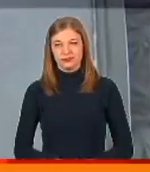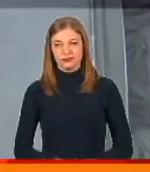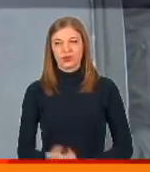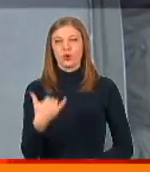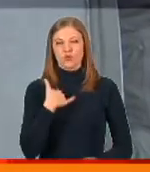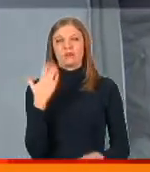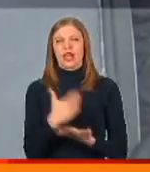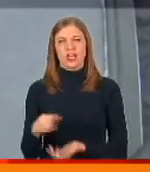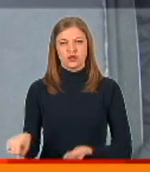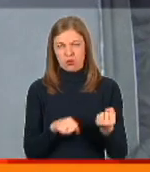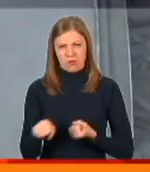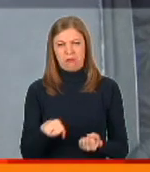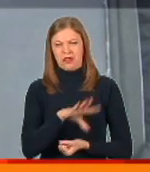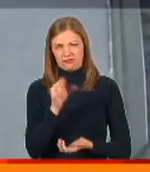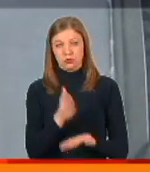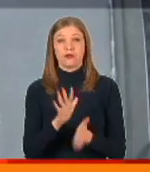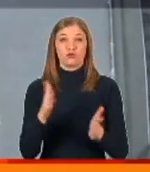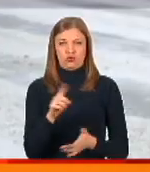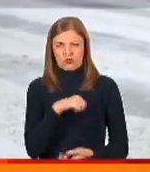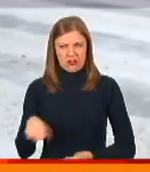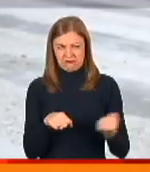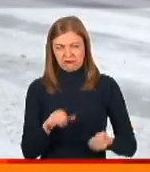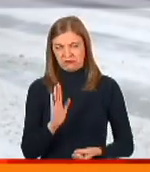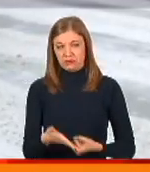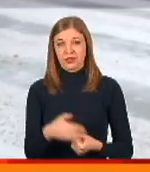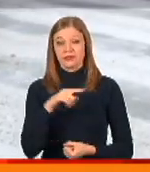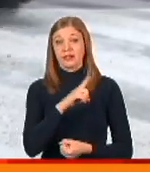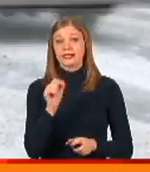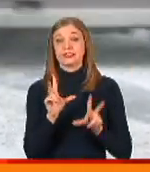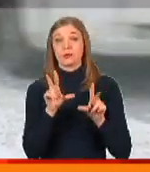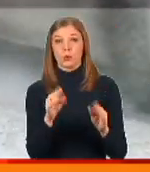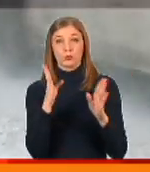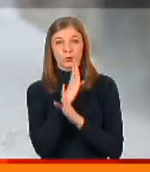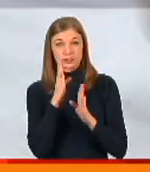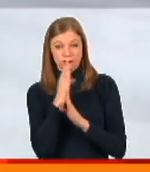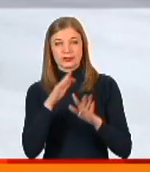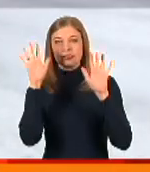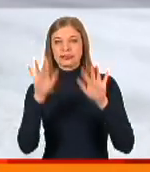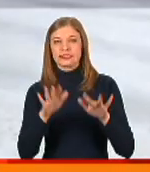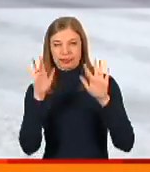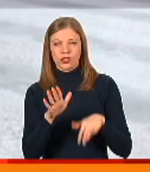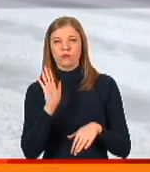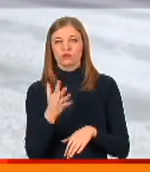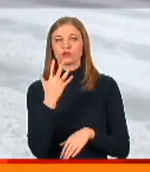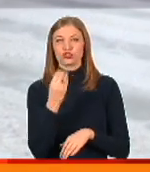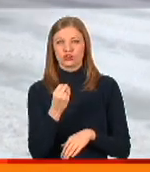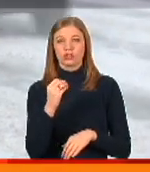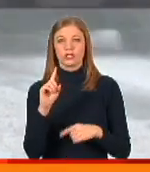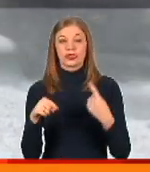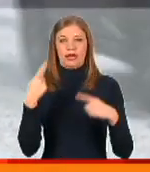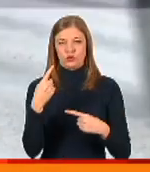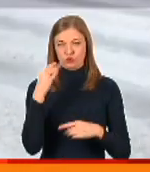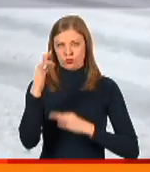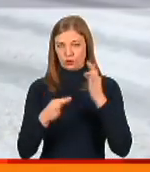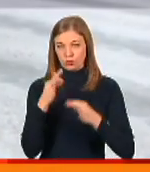У мене є лопата, у мене є все, буду пробивати, що робити. За прогнозами синоптиків, снігом Запорізьку область засипатиме ще й наступної